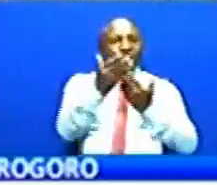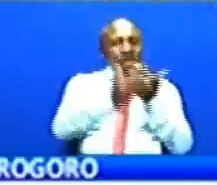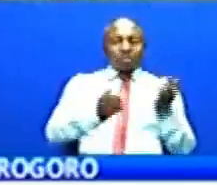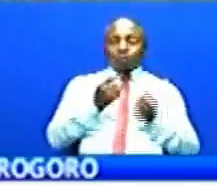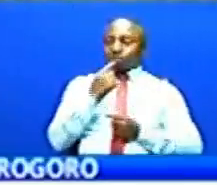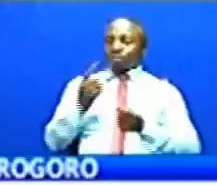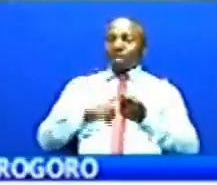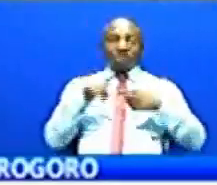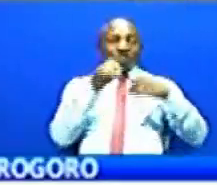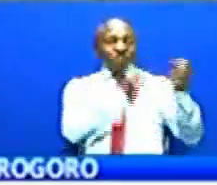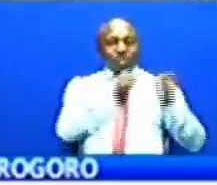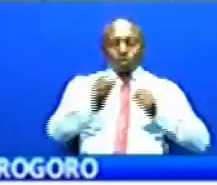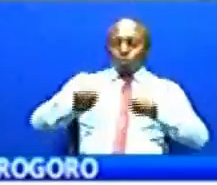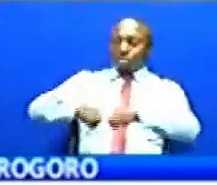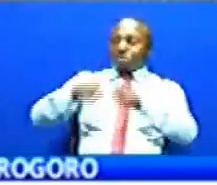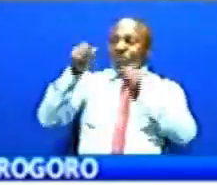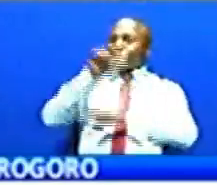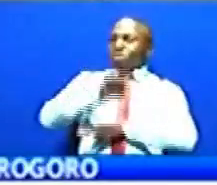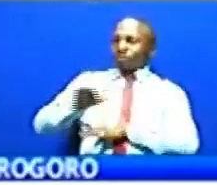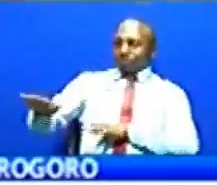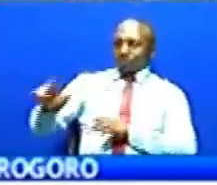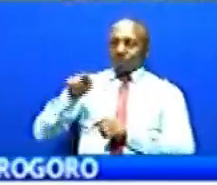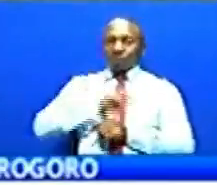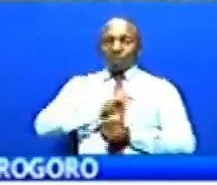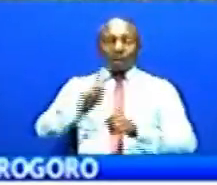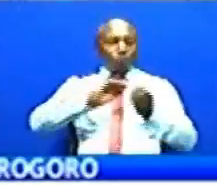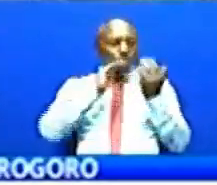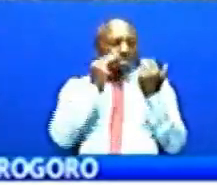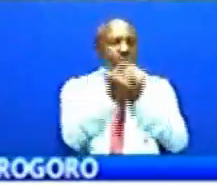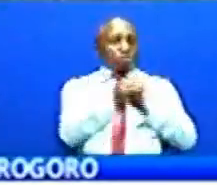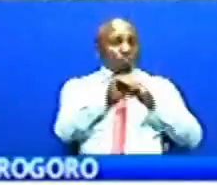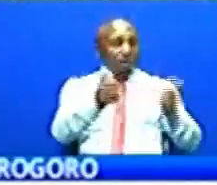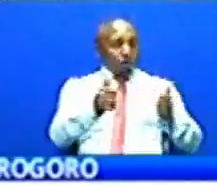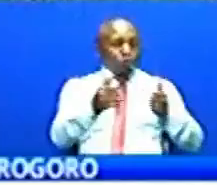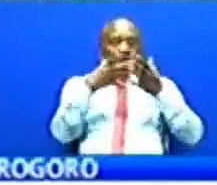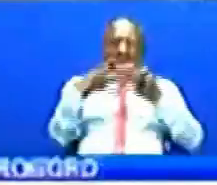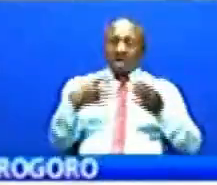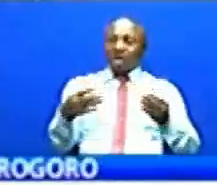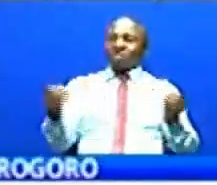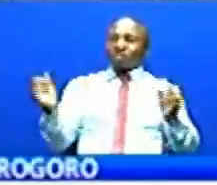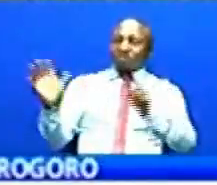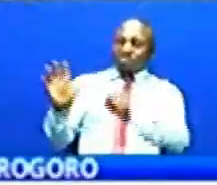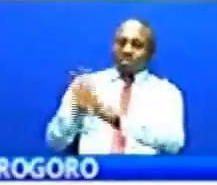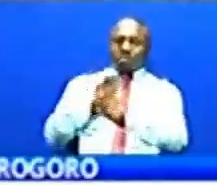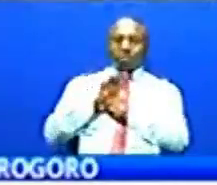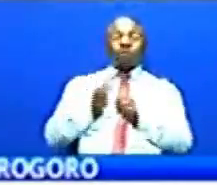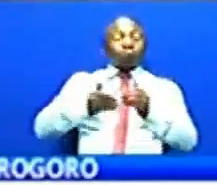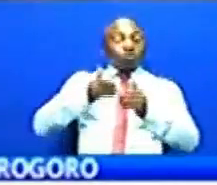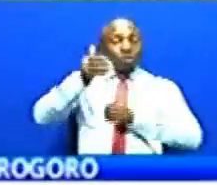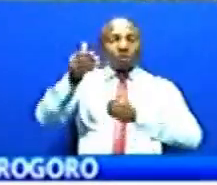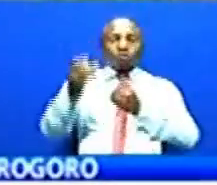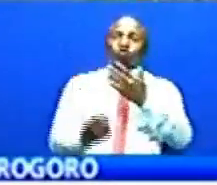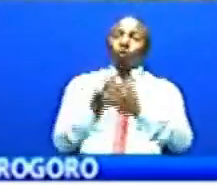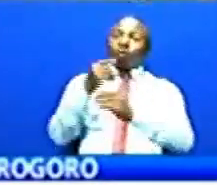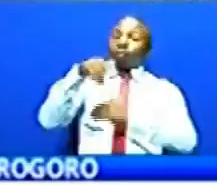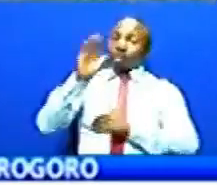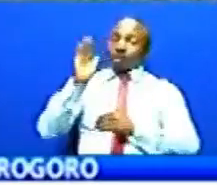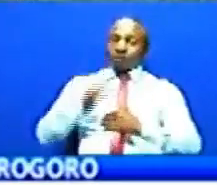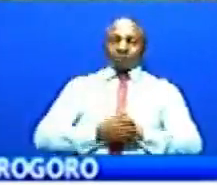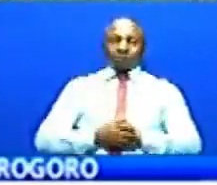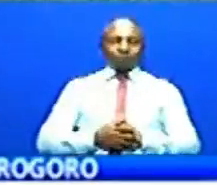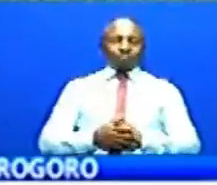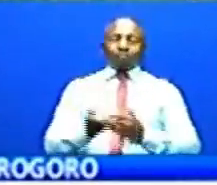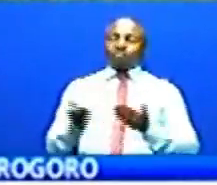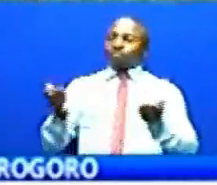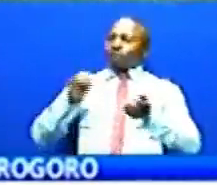Wananchi wanasema vitendo vya uharibifu wa mazingira visipodhibitiwa, athari nyingi zaidi huenda zikajitokeza. Tatizo ni